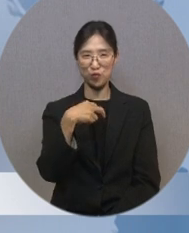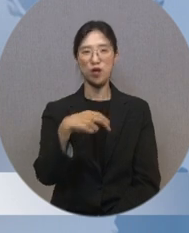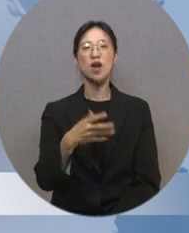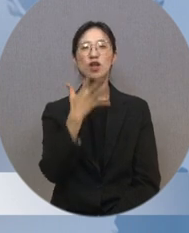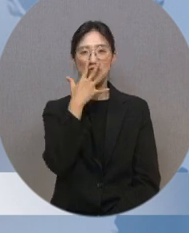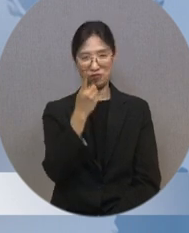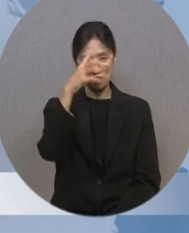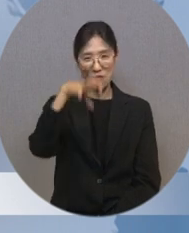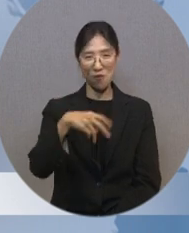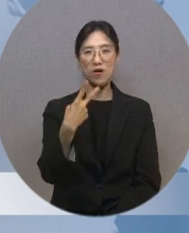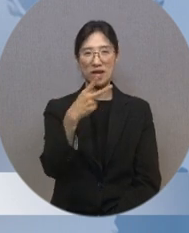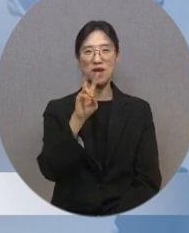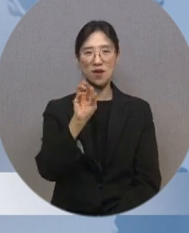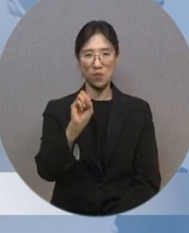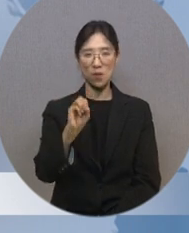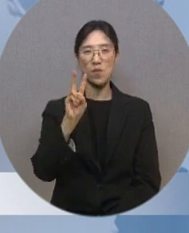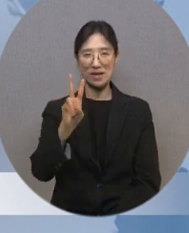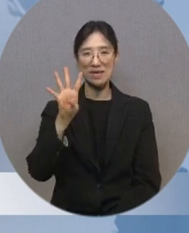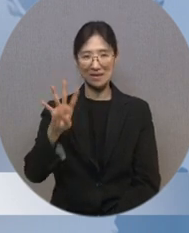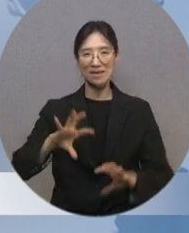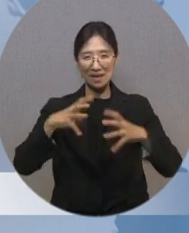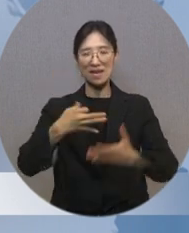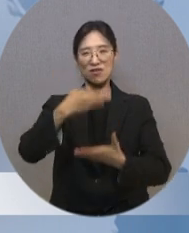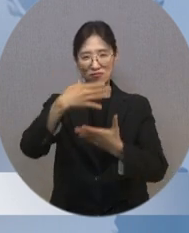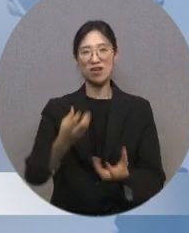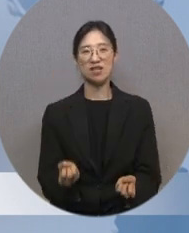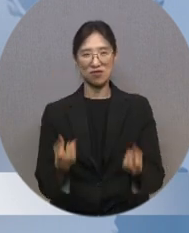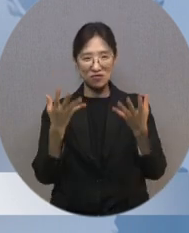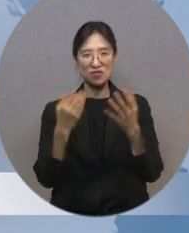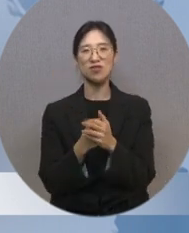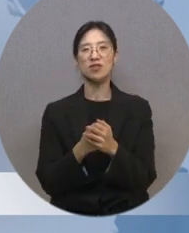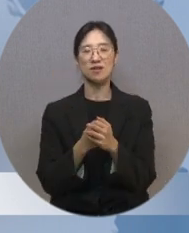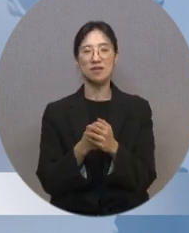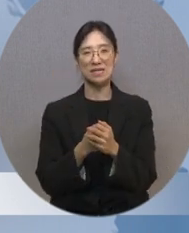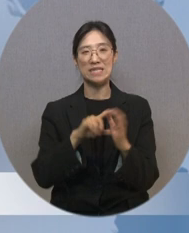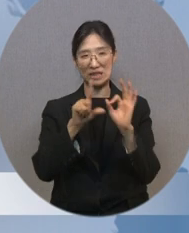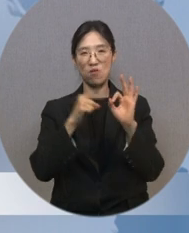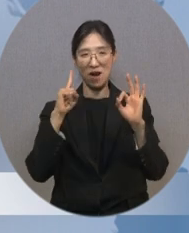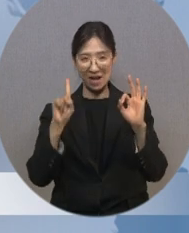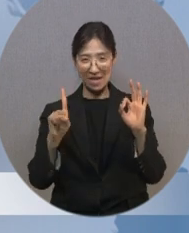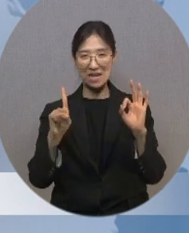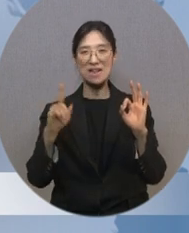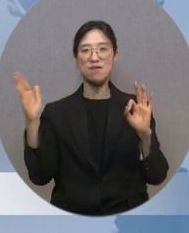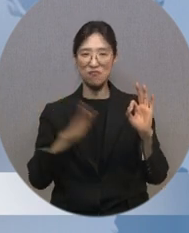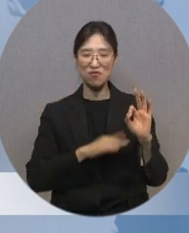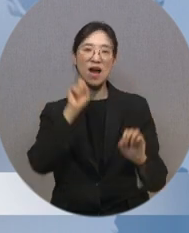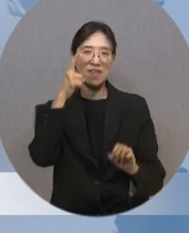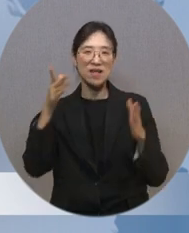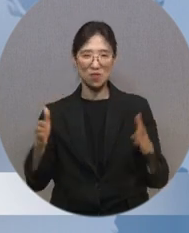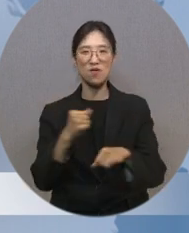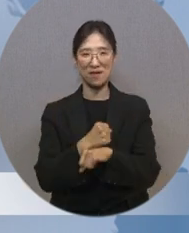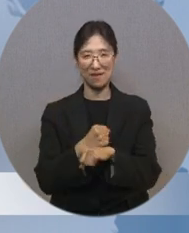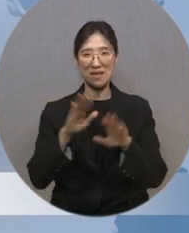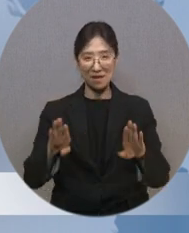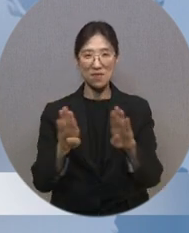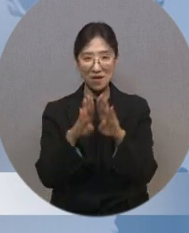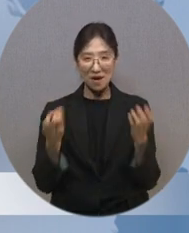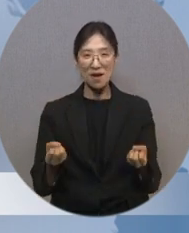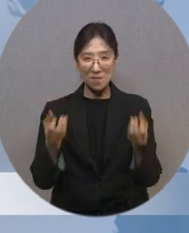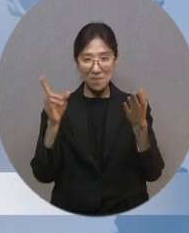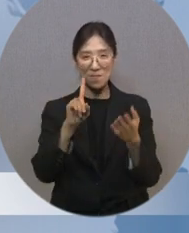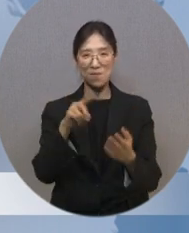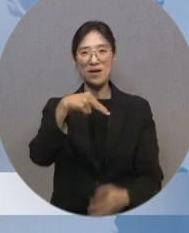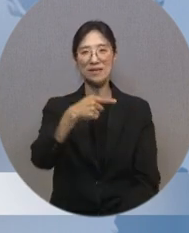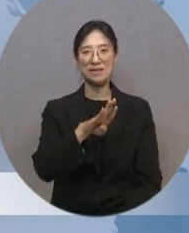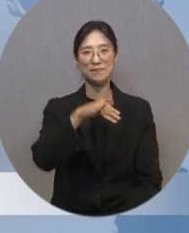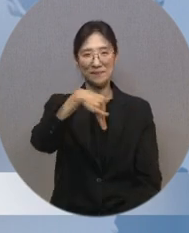2024 세계유산축전이 지난 1일을 시작으로 한 달간 펼쳐집니다. 이번 축전의 열림식은